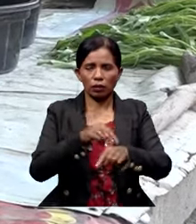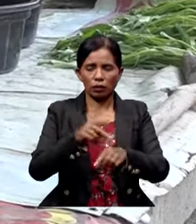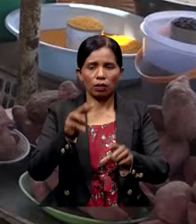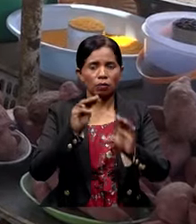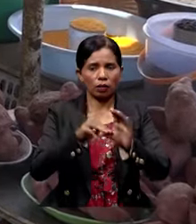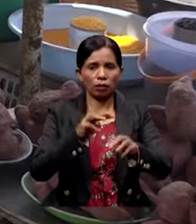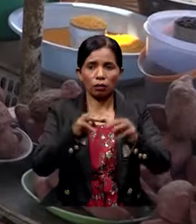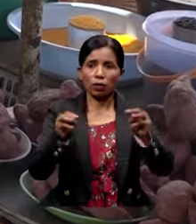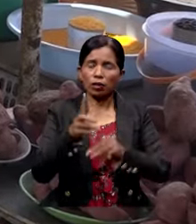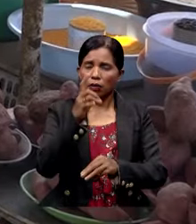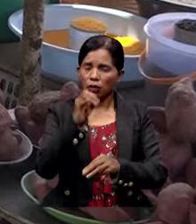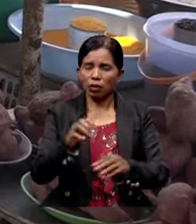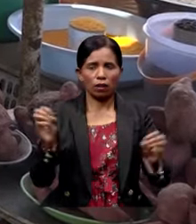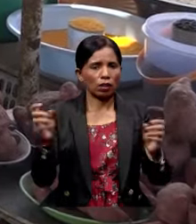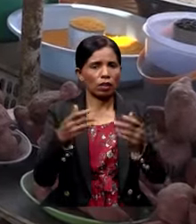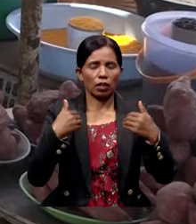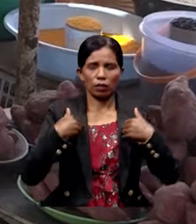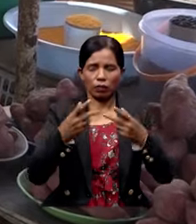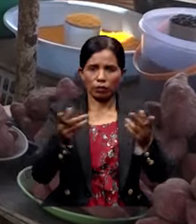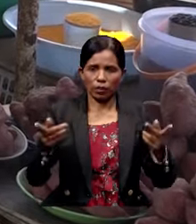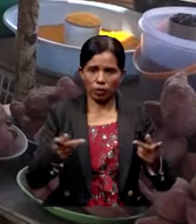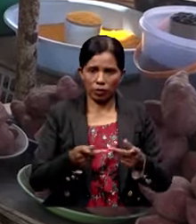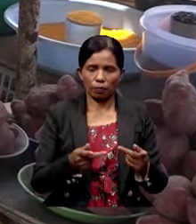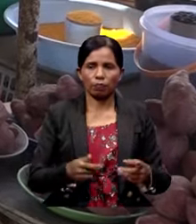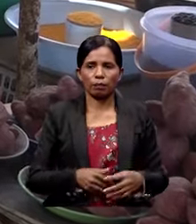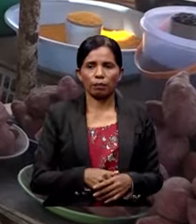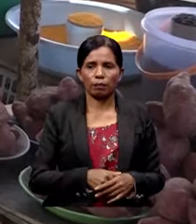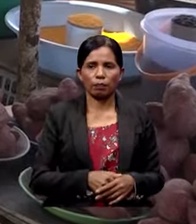merkadu munisipi dili mebe laya Fatin. Abrong Amaral, Tito Silva, GMN.